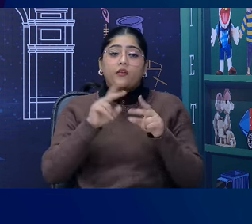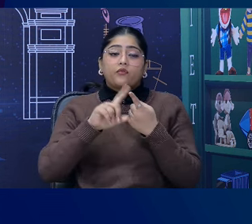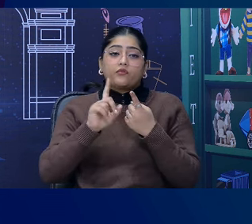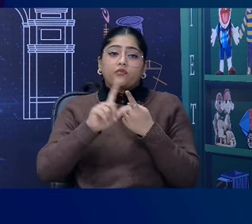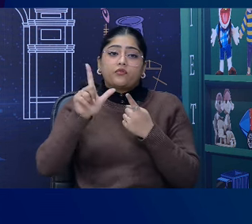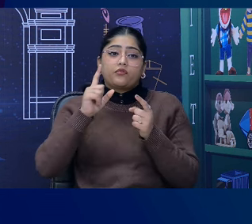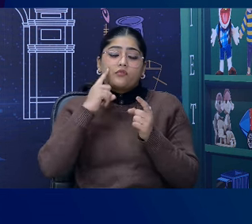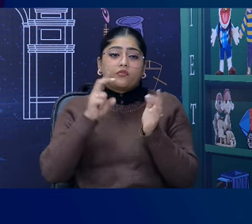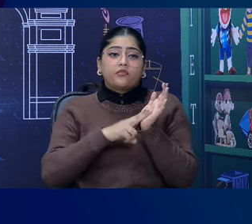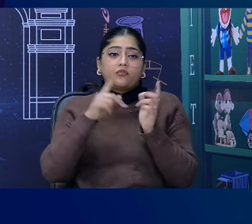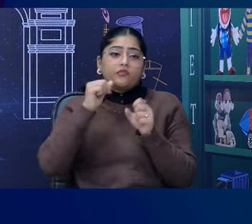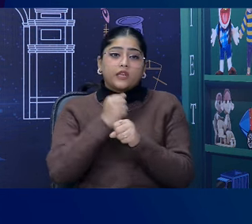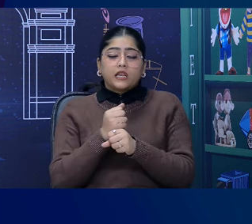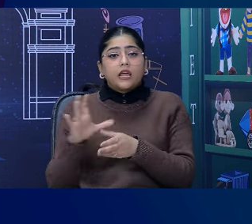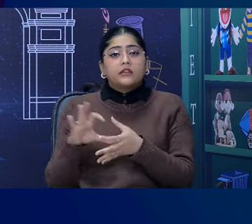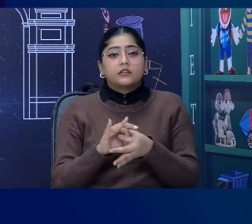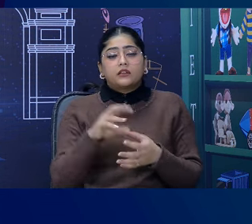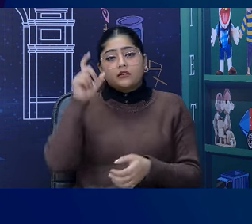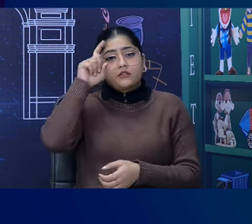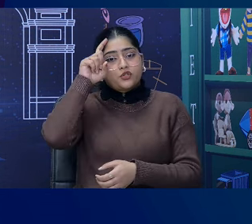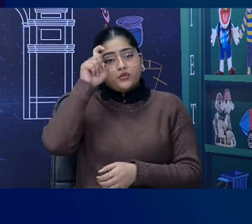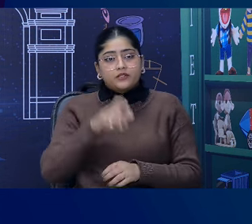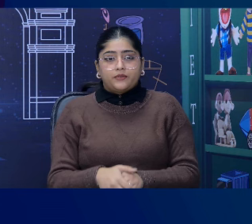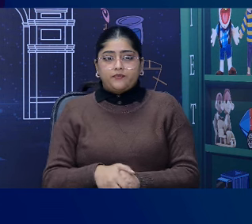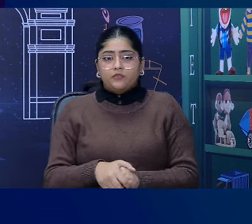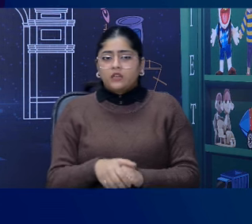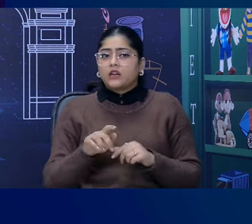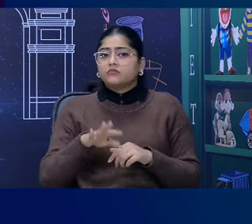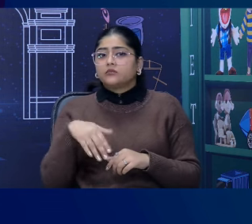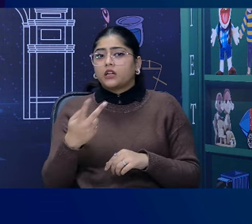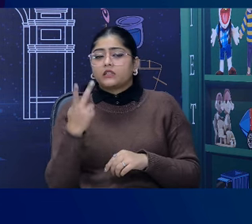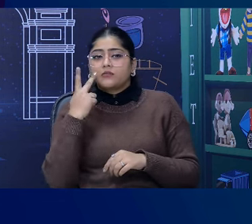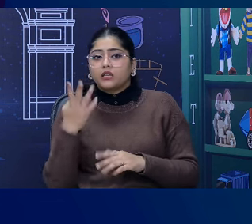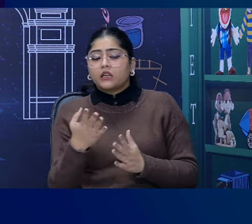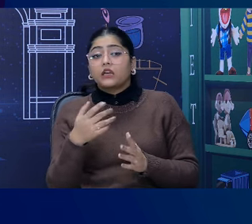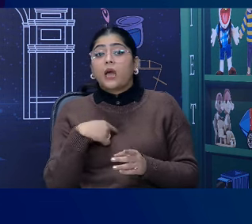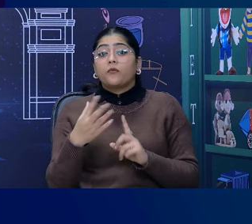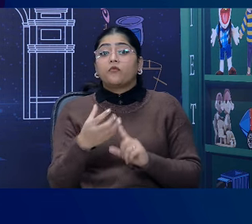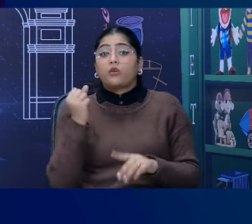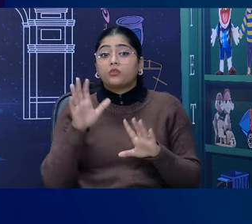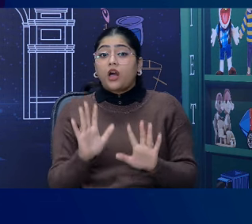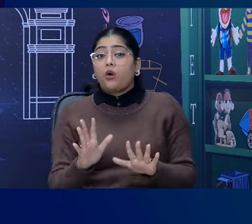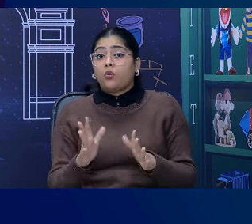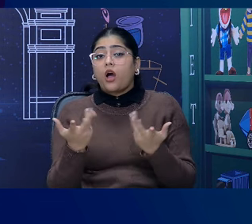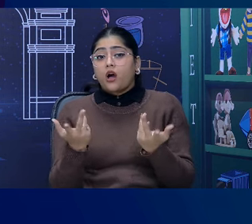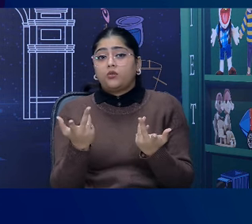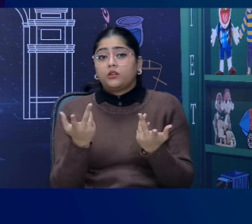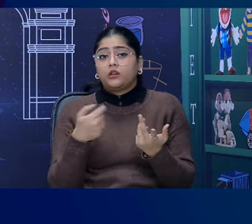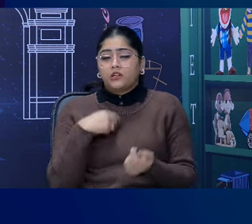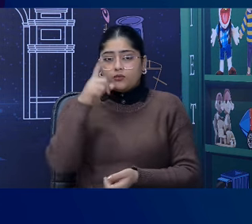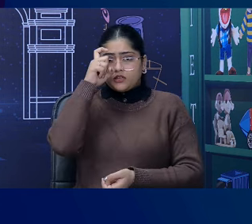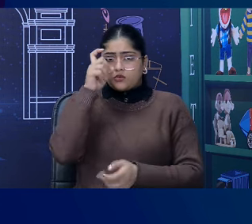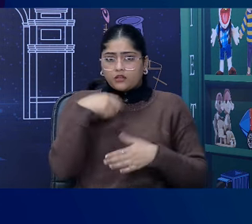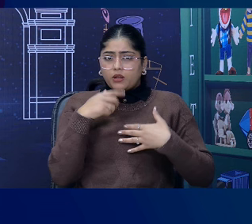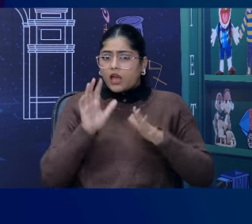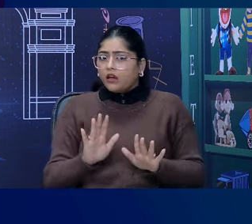करते हैं अब इससे अगर हम नेक्स्ट पे जाए कि सिम्टम्स क्या है हम कैसे पता चलेगा अच्छा हम स्ट्रेस में हैं स्ट्रेस के तीन